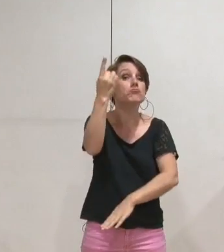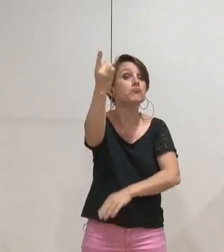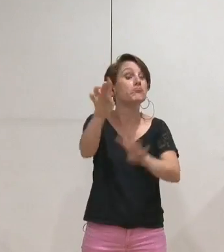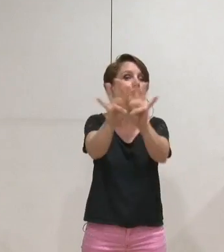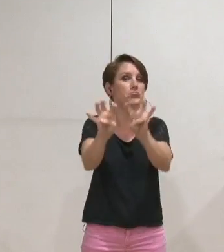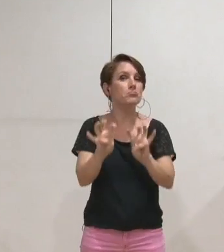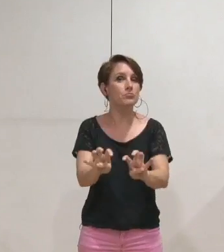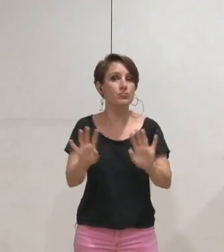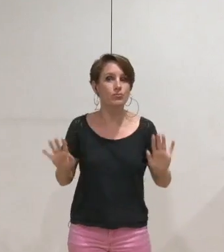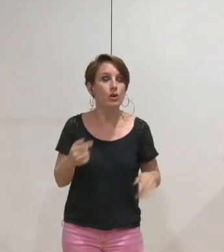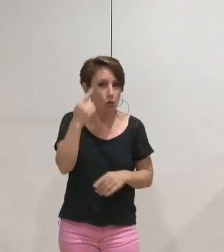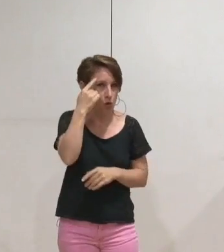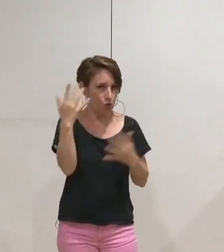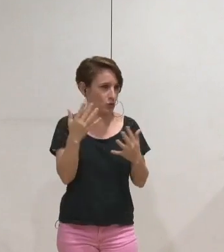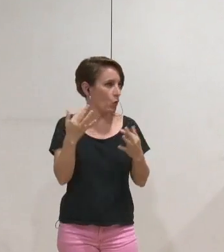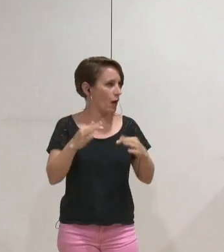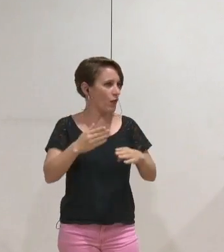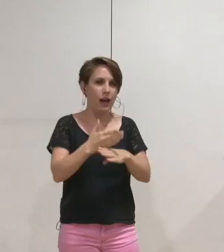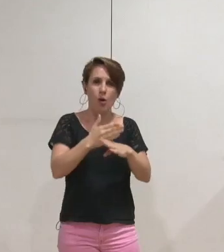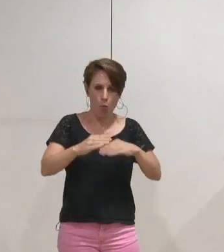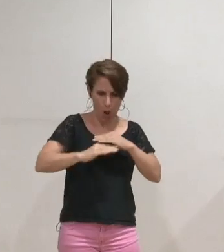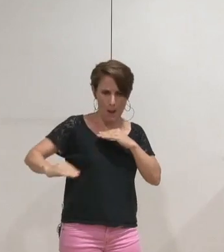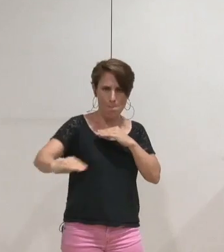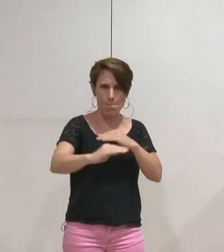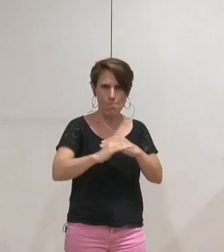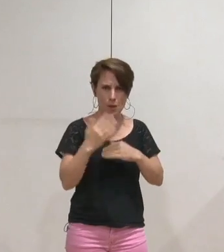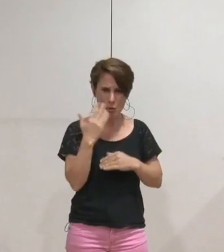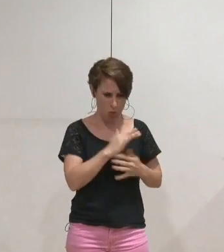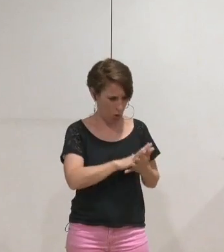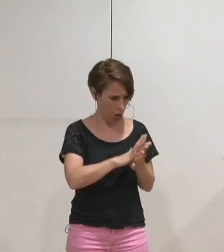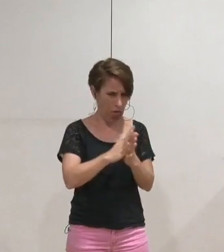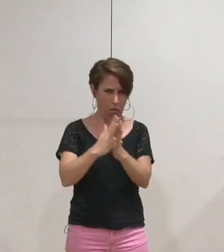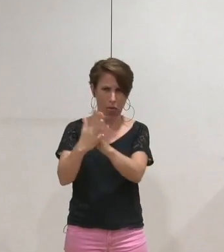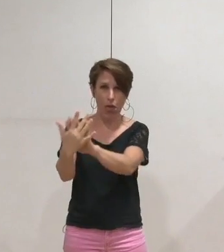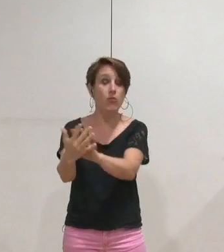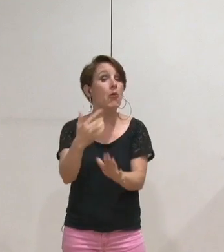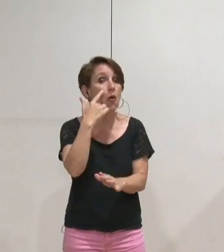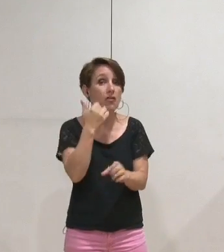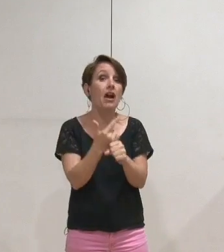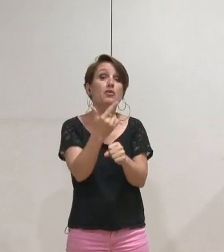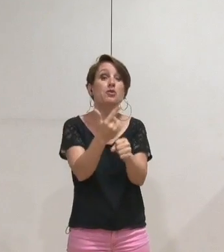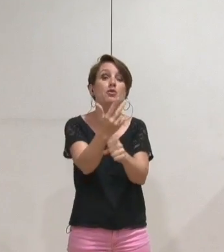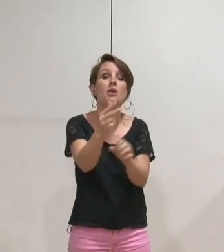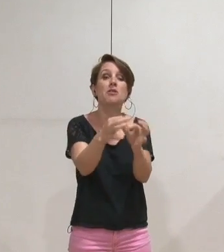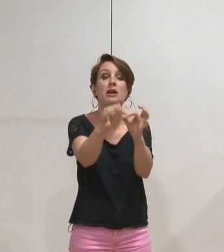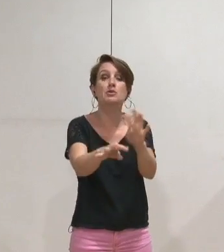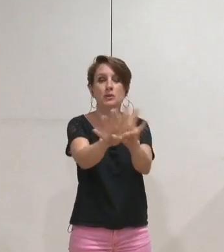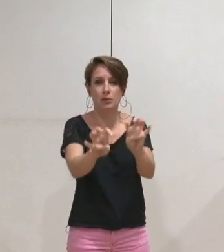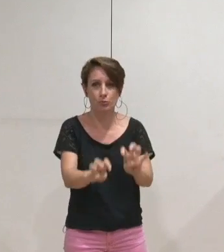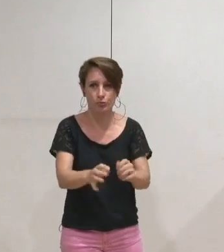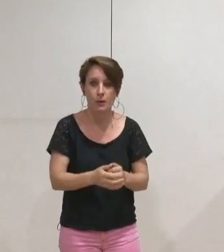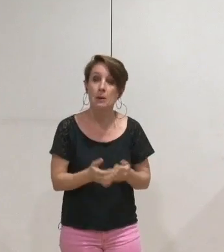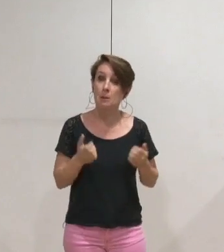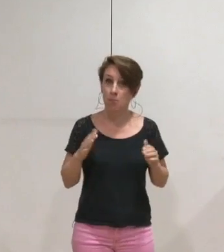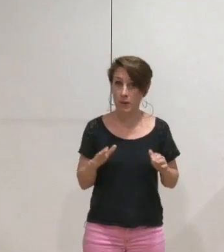pense notamment au revêtements de bois qui sont déjà en train de changer de couleur on en parlera dans de ou 3 ans si vous voulez bien mais vous avez dans les